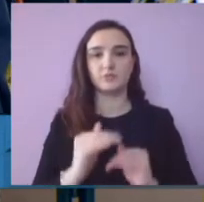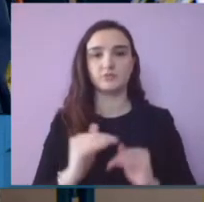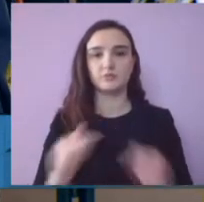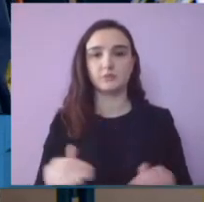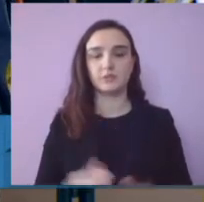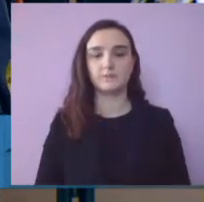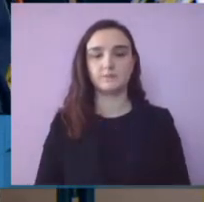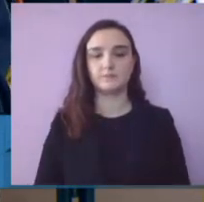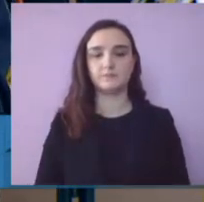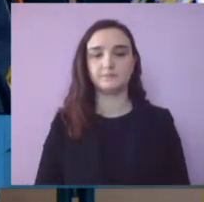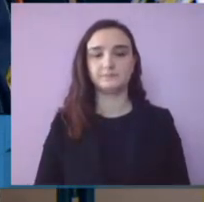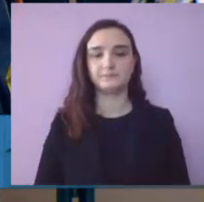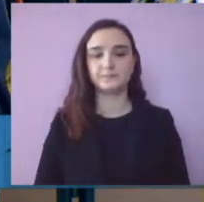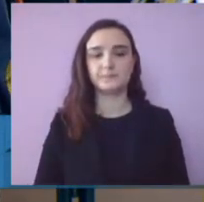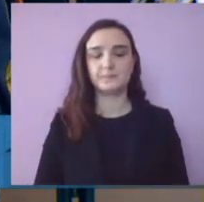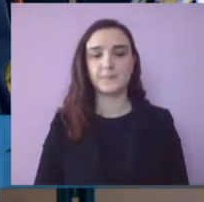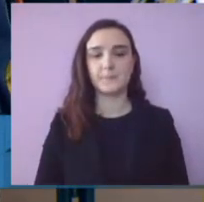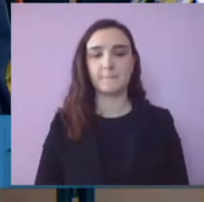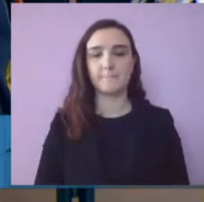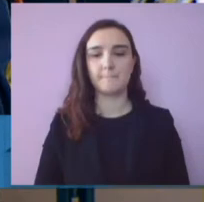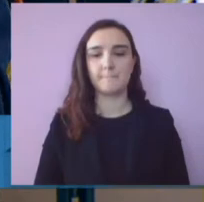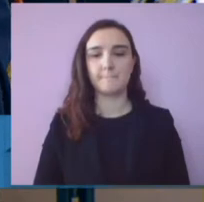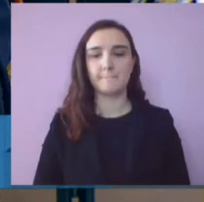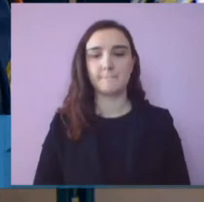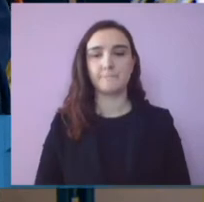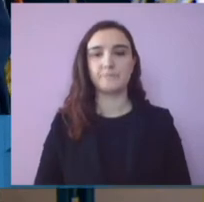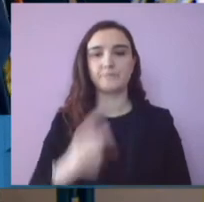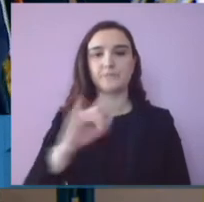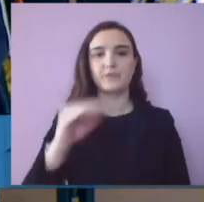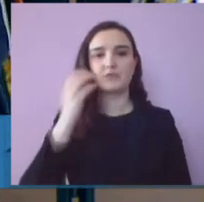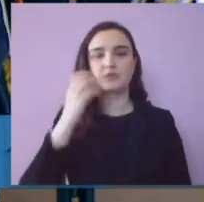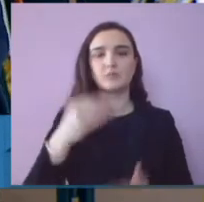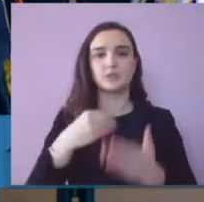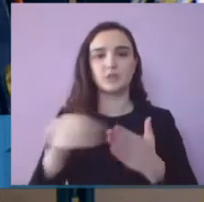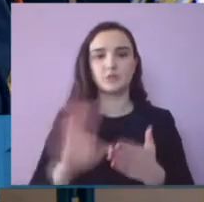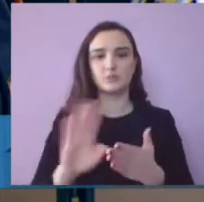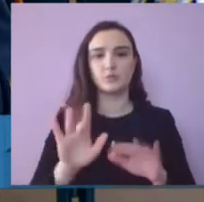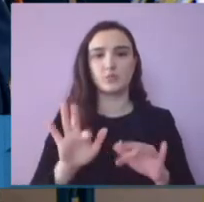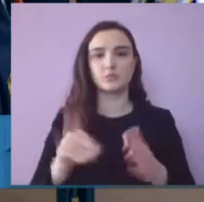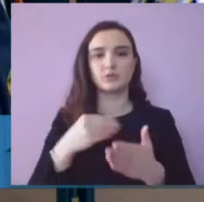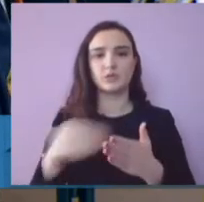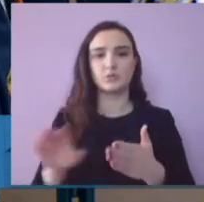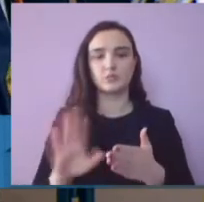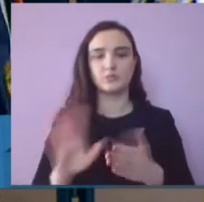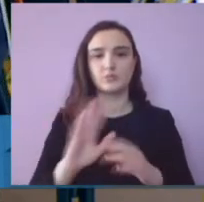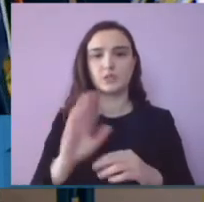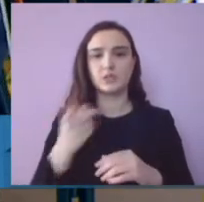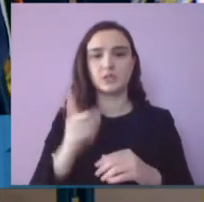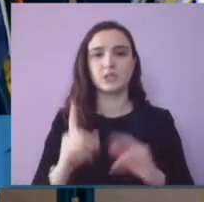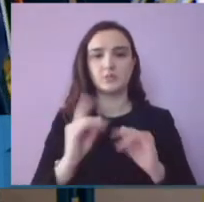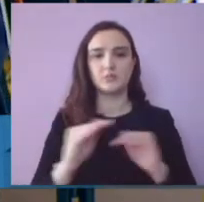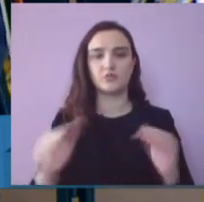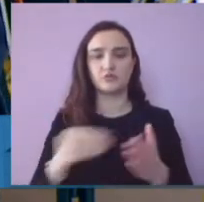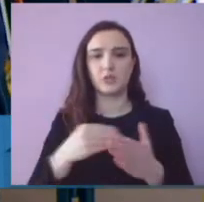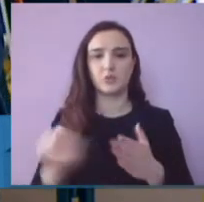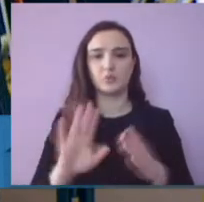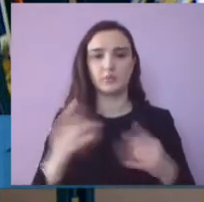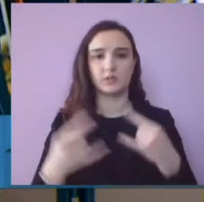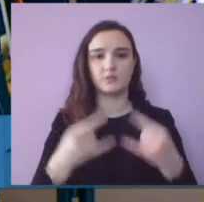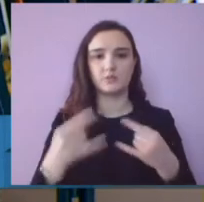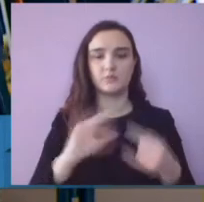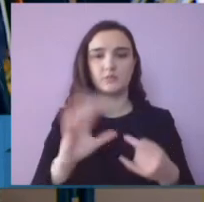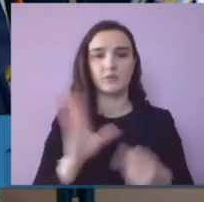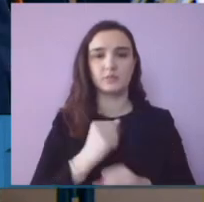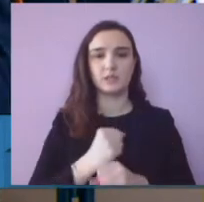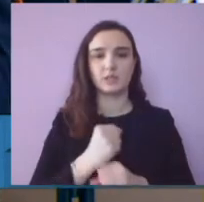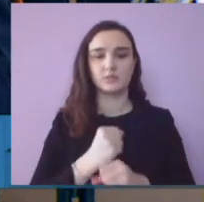რა, არც ერთი ბავშვი არ ყიდულობს ტელეფონს, არც ერთი ბავშვი არ ყიდულობს კომპიუტერს, არც ერთი ბავშვი არ ყიდულობს ტელევიზორს. ამას ყველაფერს აკეთებს